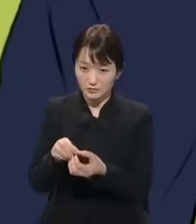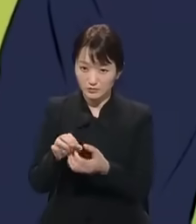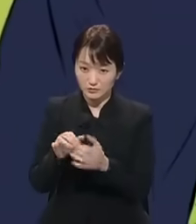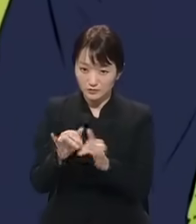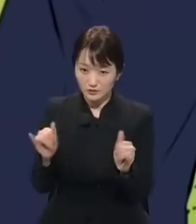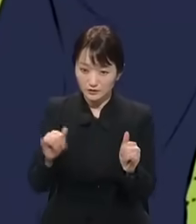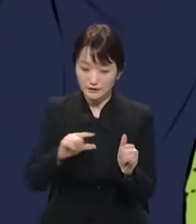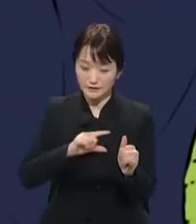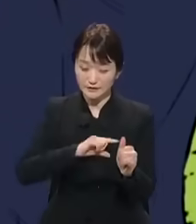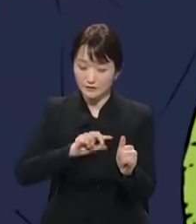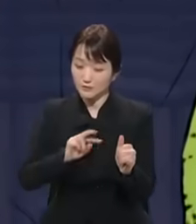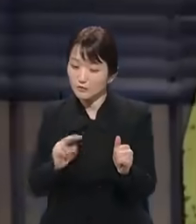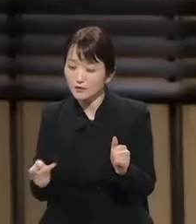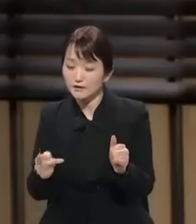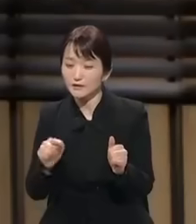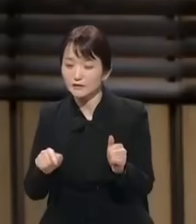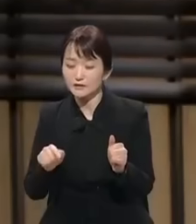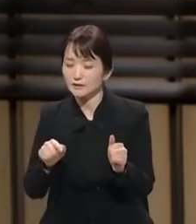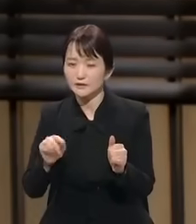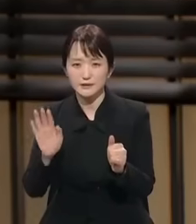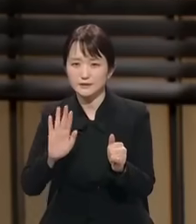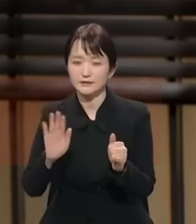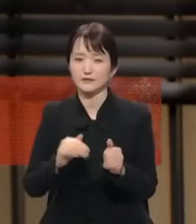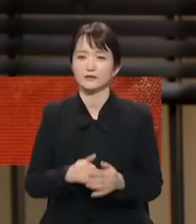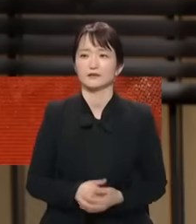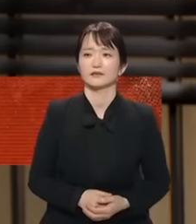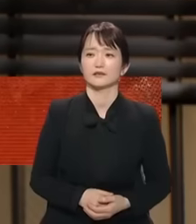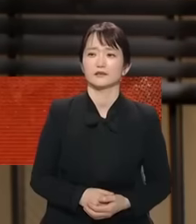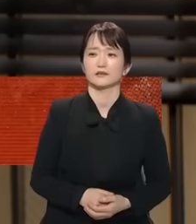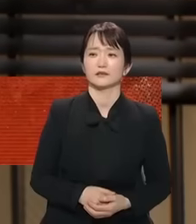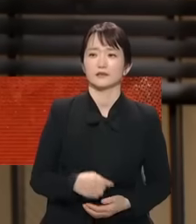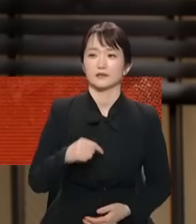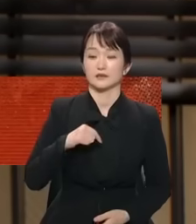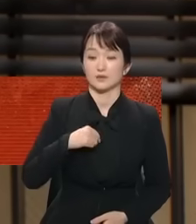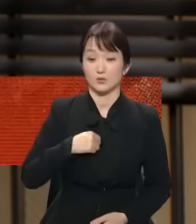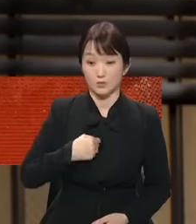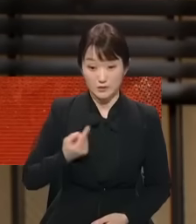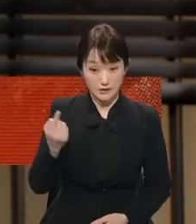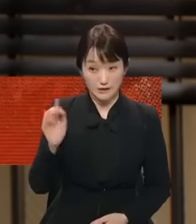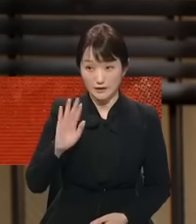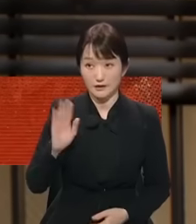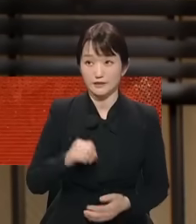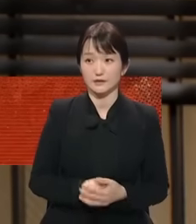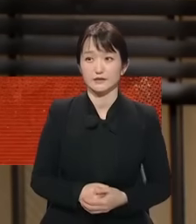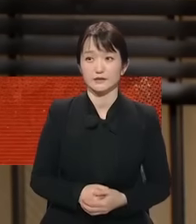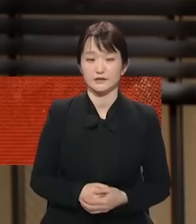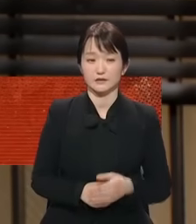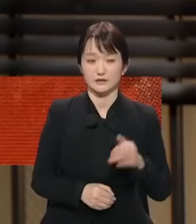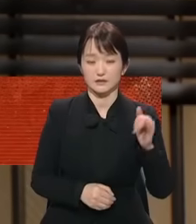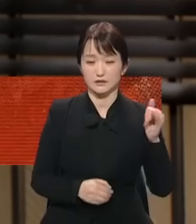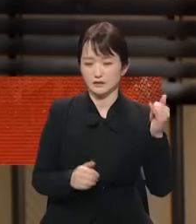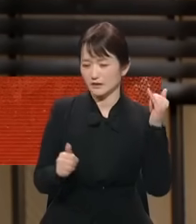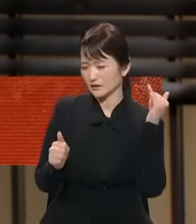이전을 안 했던 겁니다. 문제는 이게 자기 혼자만 있는 게 아니라 연락을 안 하고